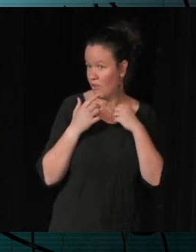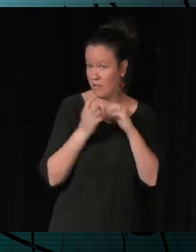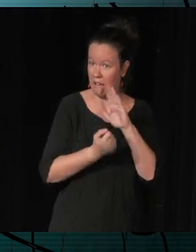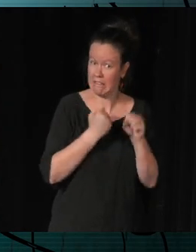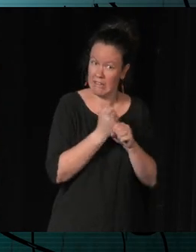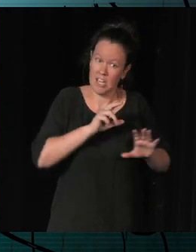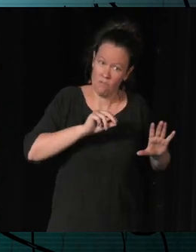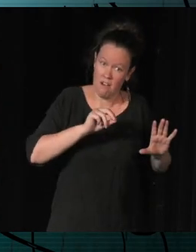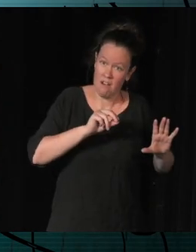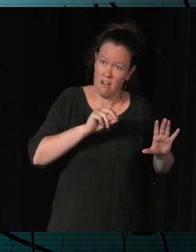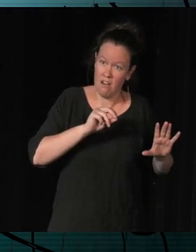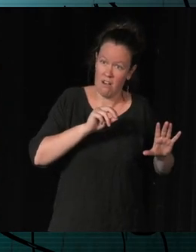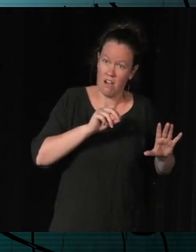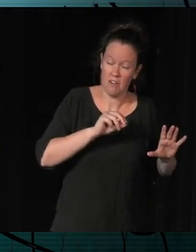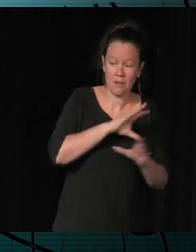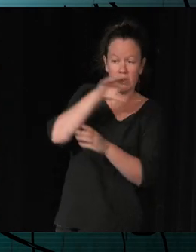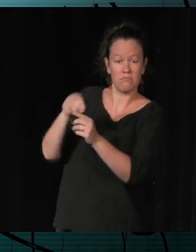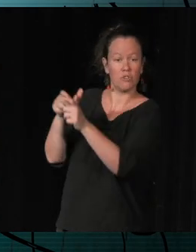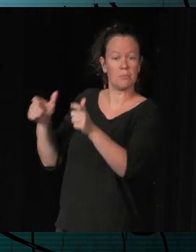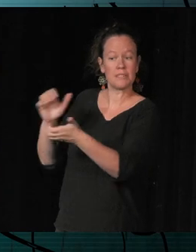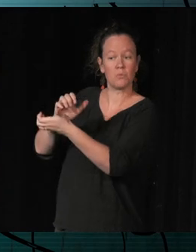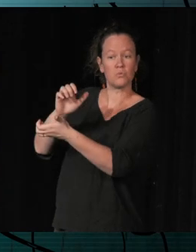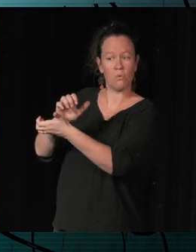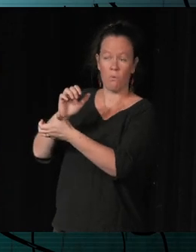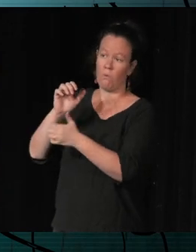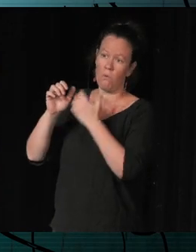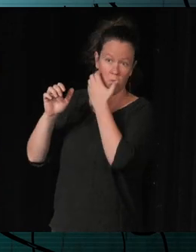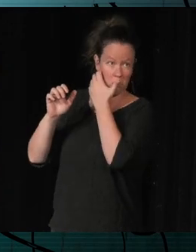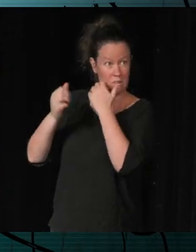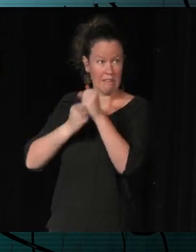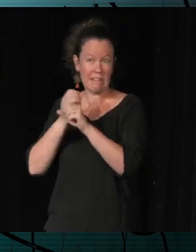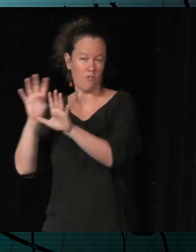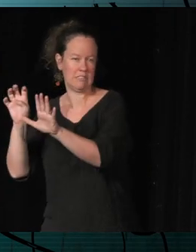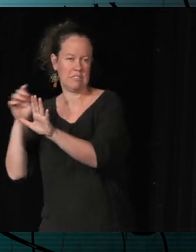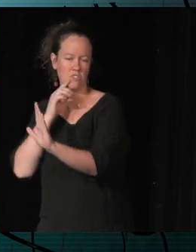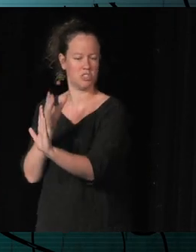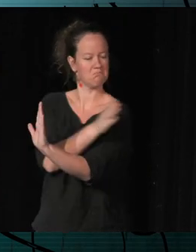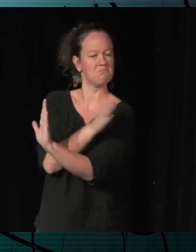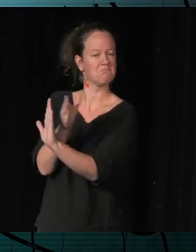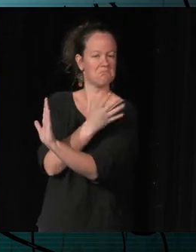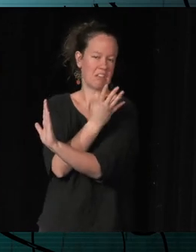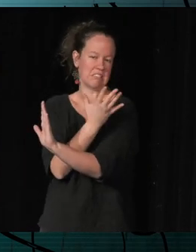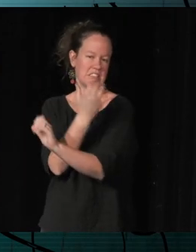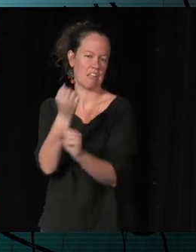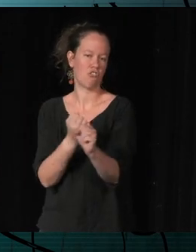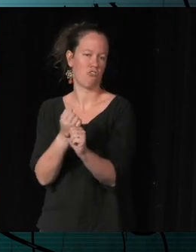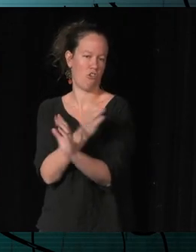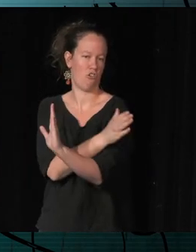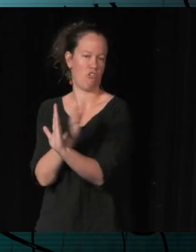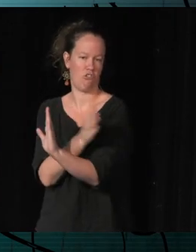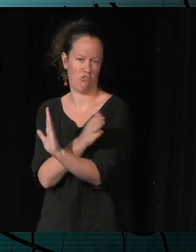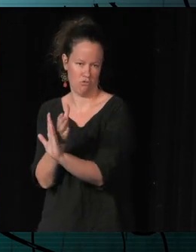et après quand je suis passé à infogramme on a commencé qu'en 90 donc il y a eu 4 5 ans quand même entre les deux et où j'ai